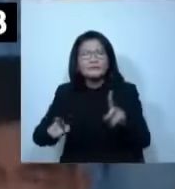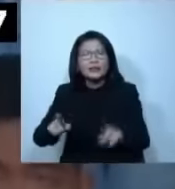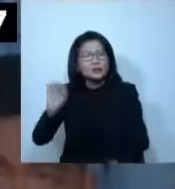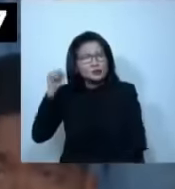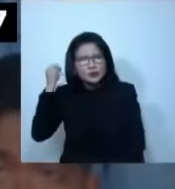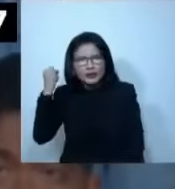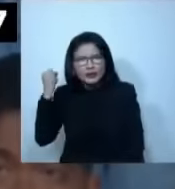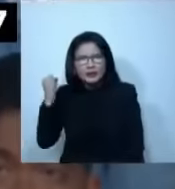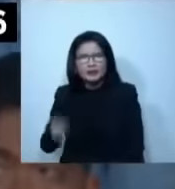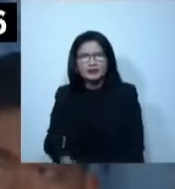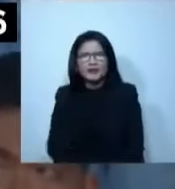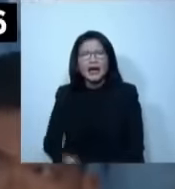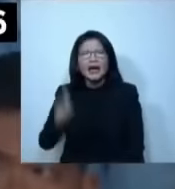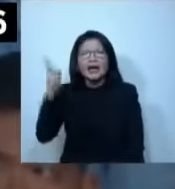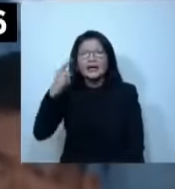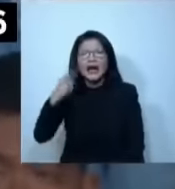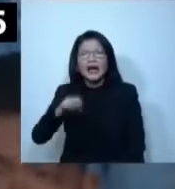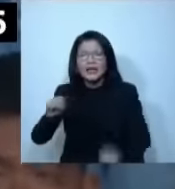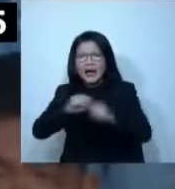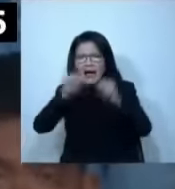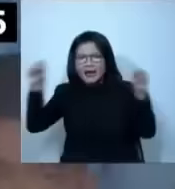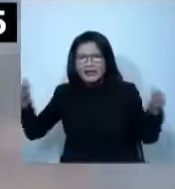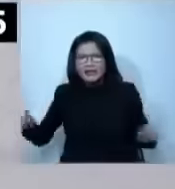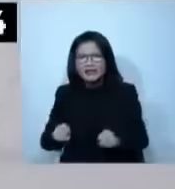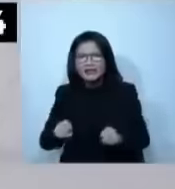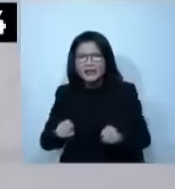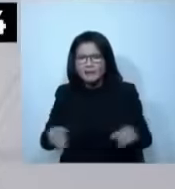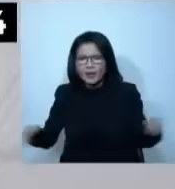oleh birokrasi dan sebagainya.